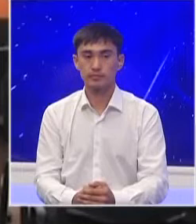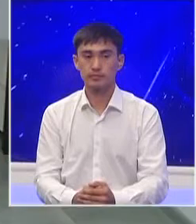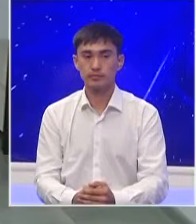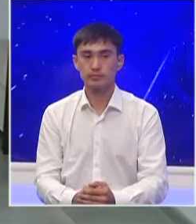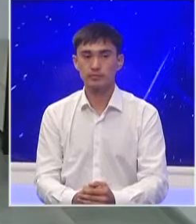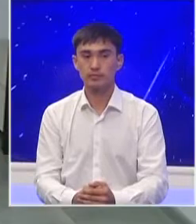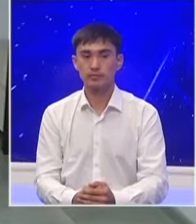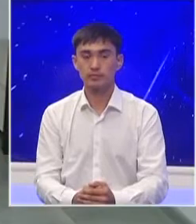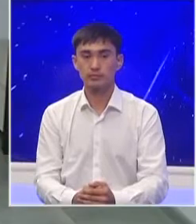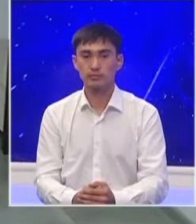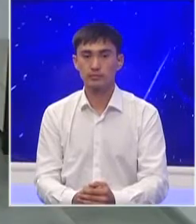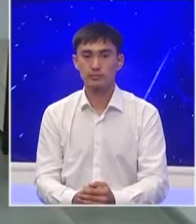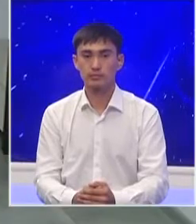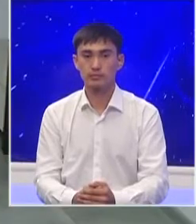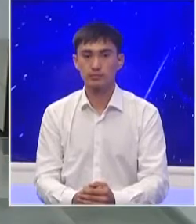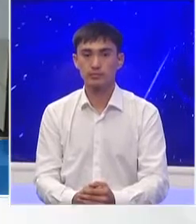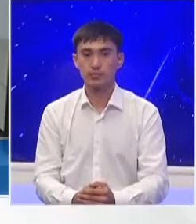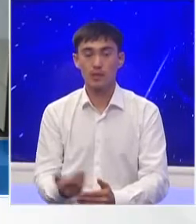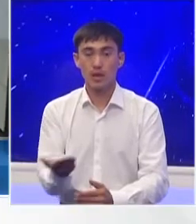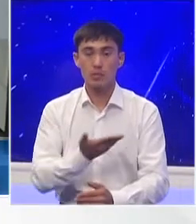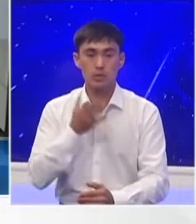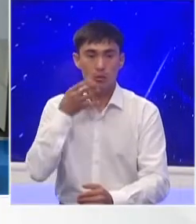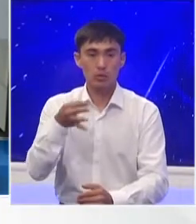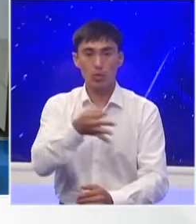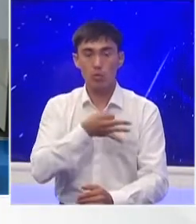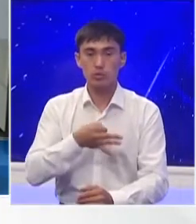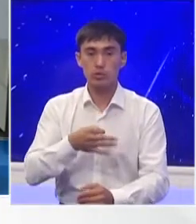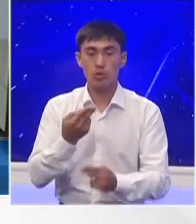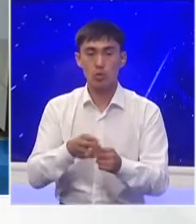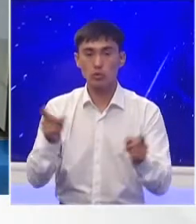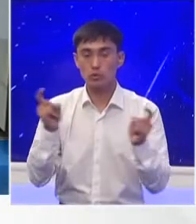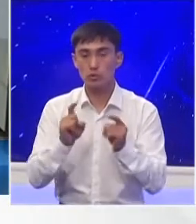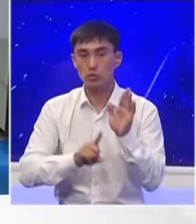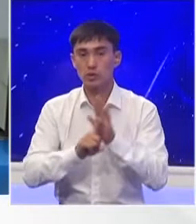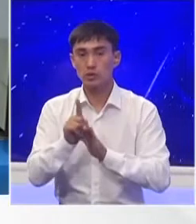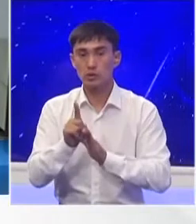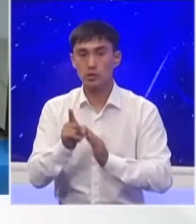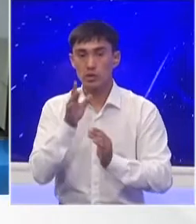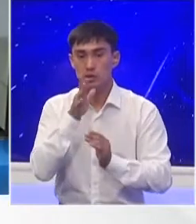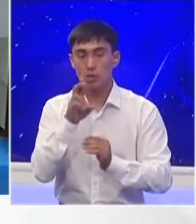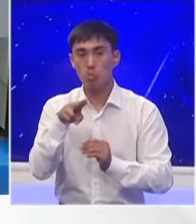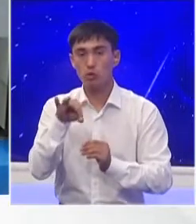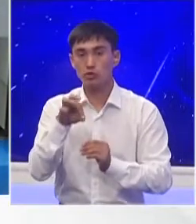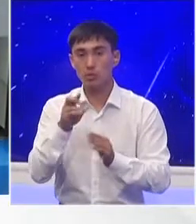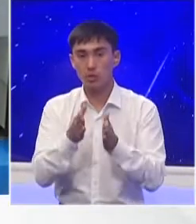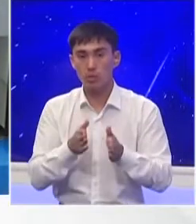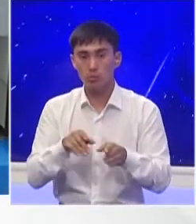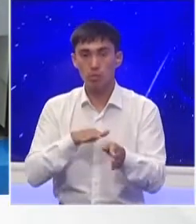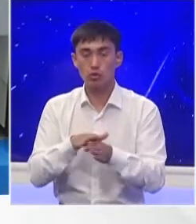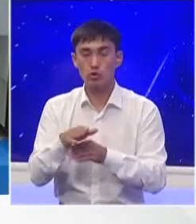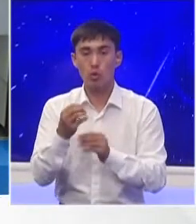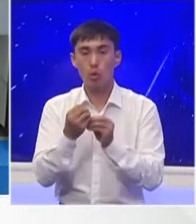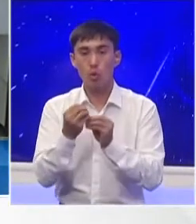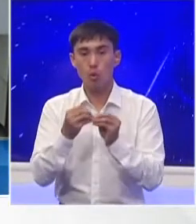запускали данный магазин в Алматинской области, біз Алматы облысында осы дүкенді іске қосқан кезде POS терминалдар бойынша бар болғаны